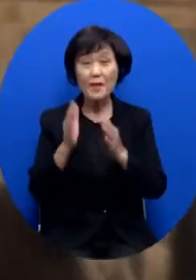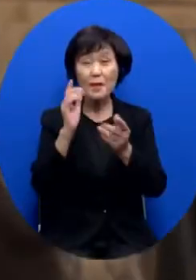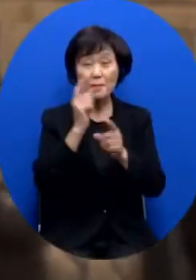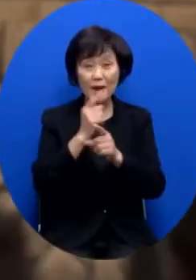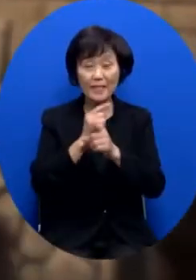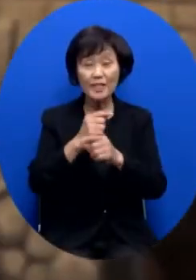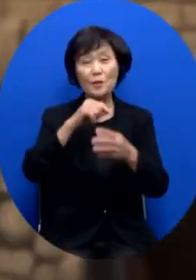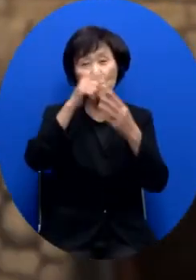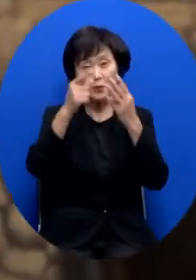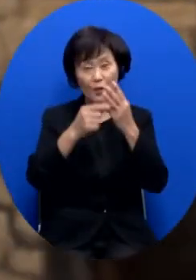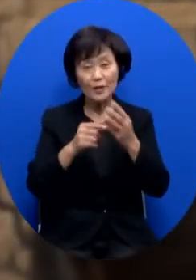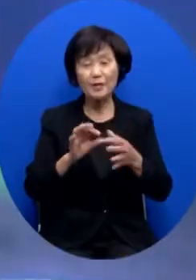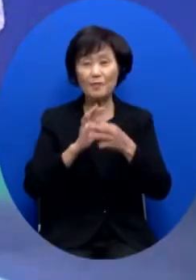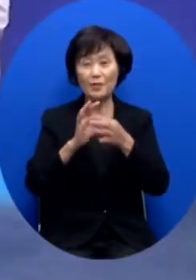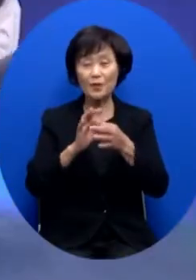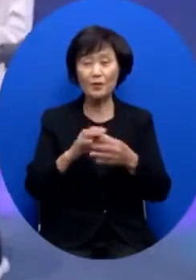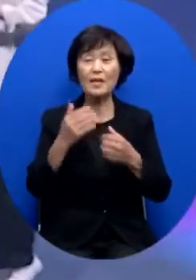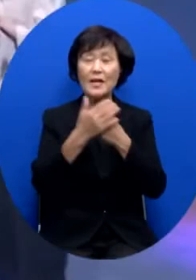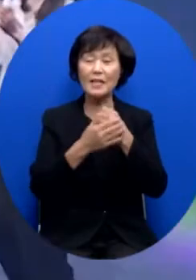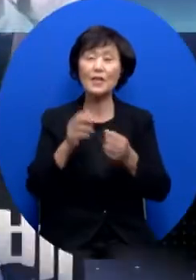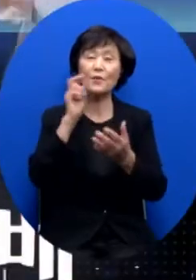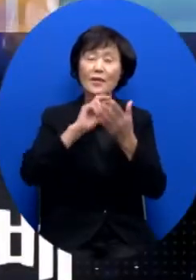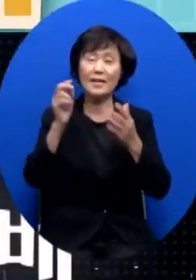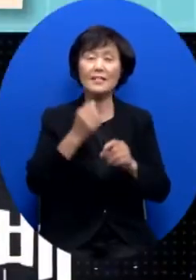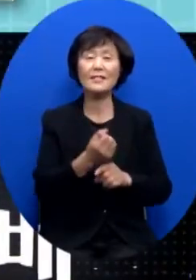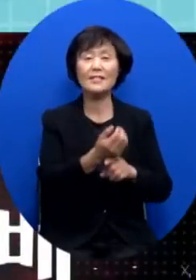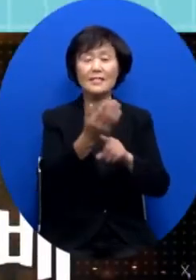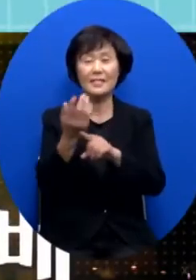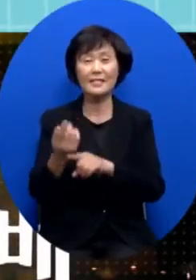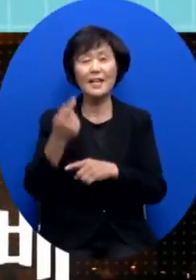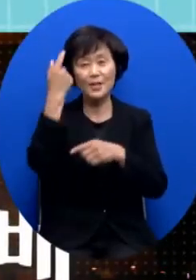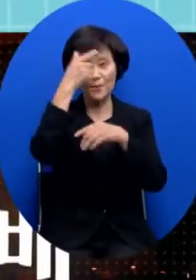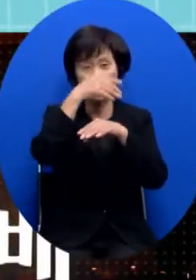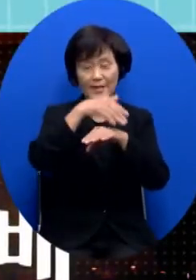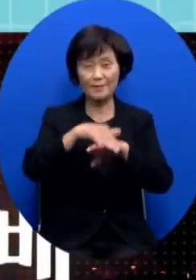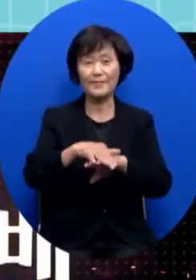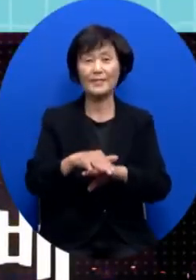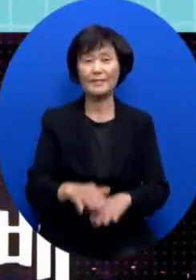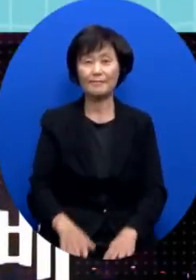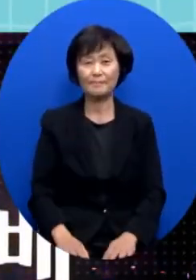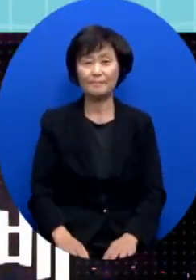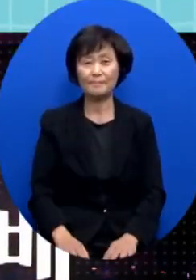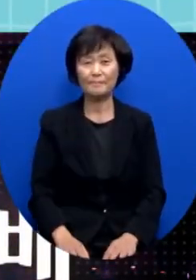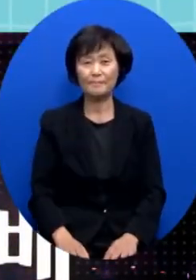안방극장의 은혜와 찬양을 전달할 예정입니다. CTS 뉴스 이현지입니다.